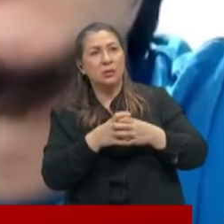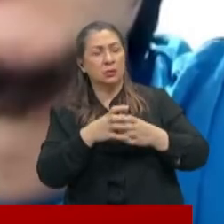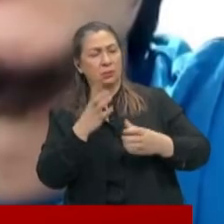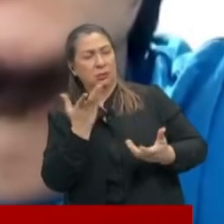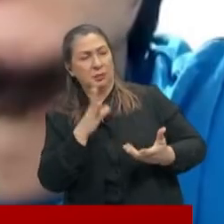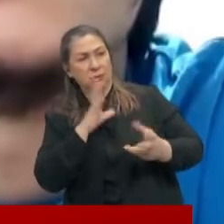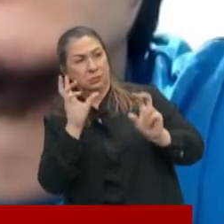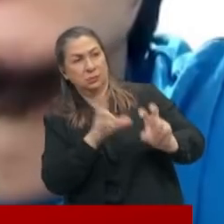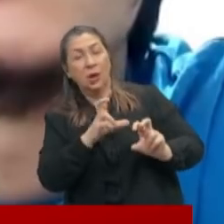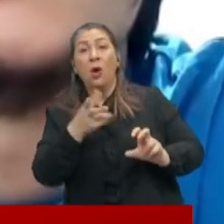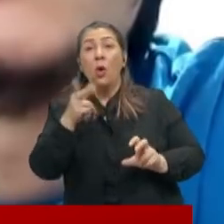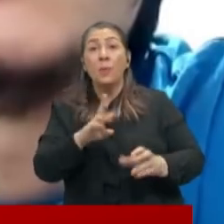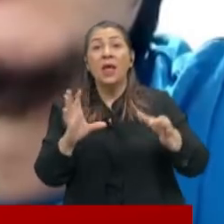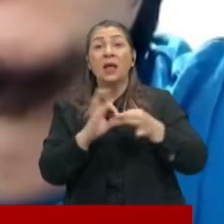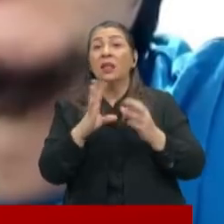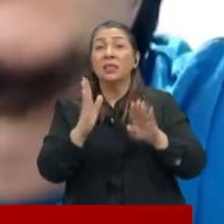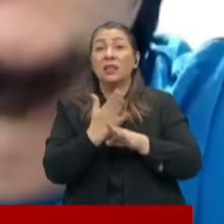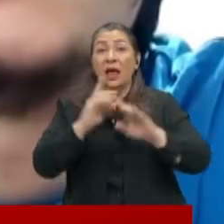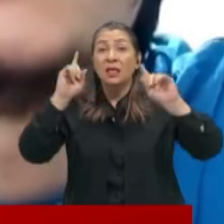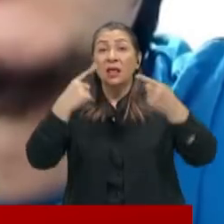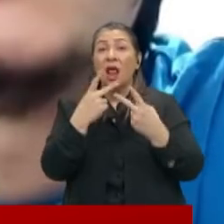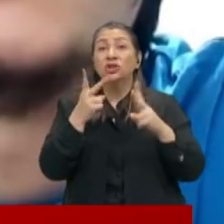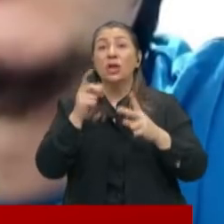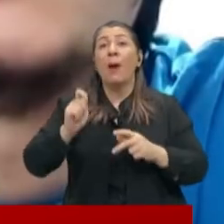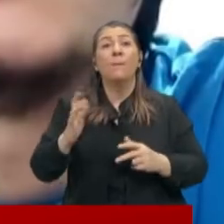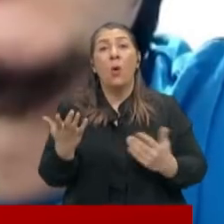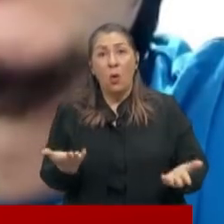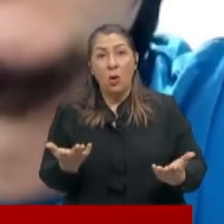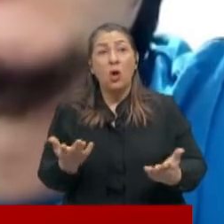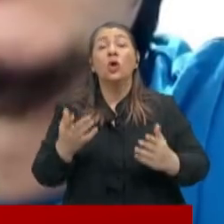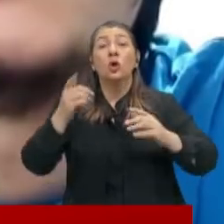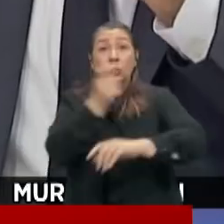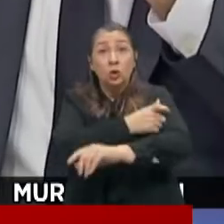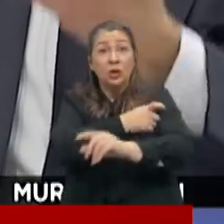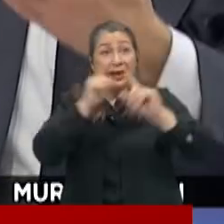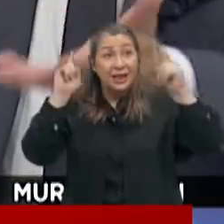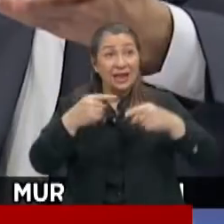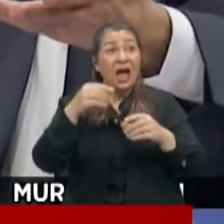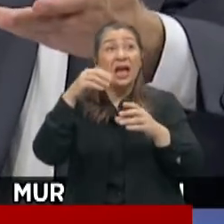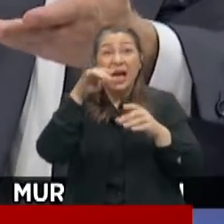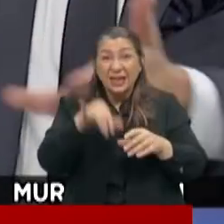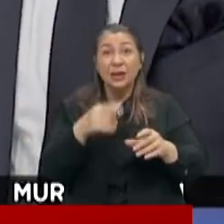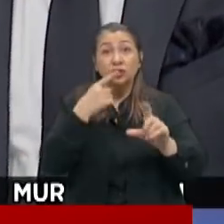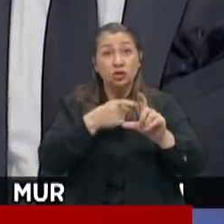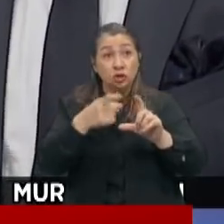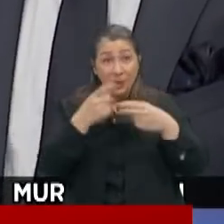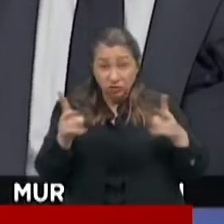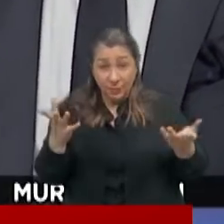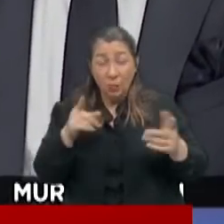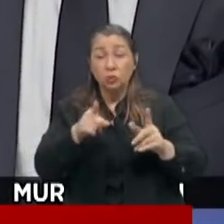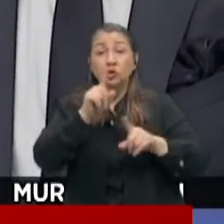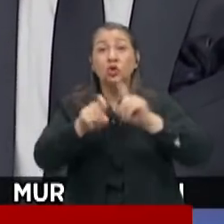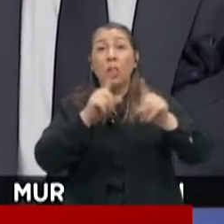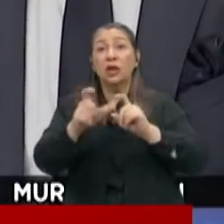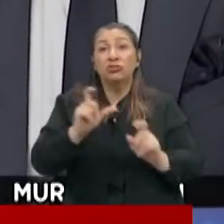çevrildi. Ölümle ilgili neden yetkili hiç kimse açıklama yapmadı? Yurt yetkilileri hakkında soruşturma açıldı mı? Bu